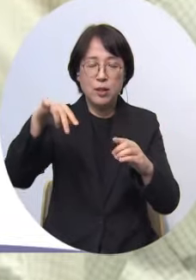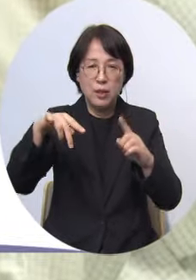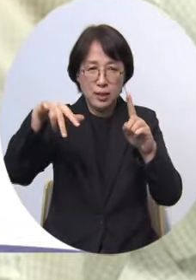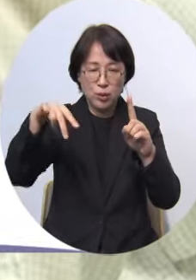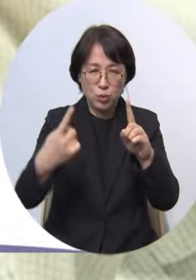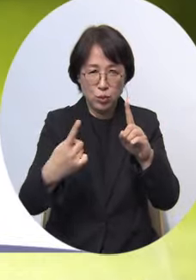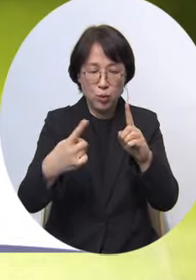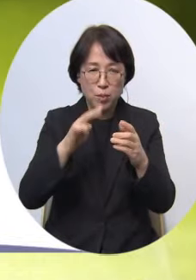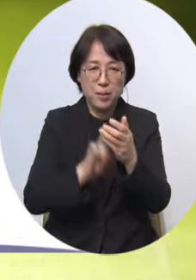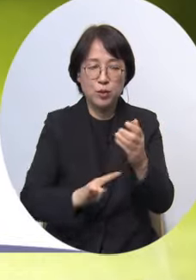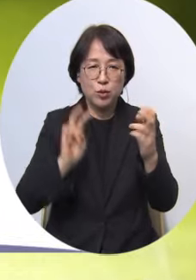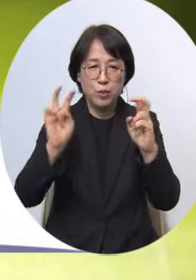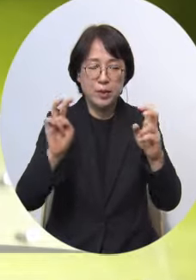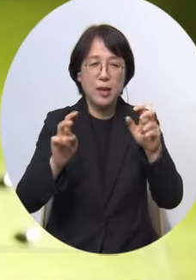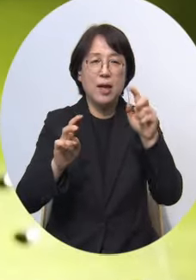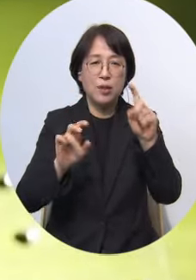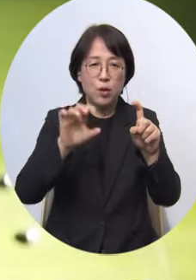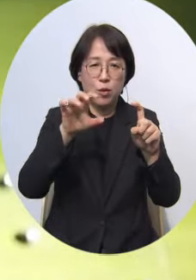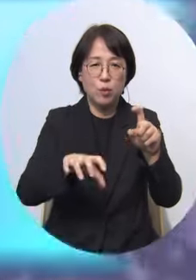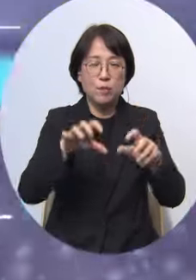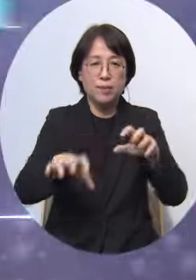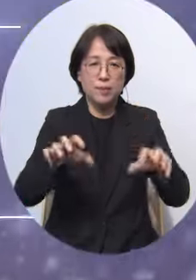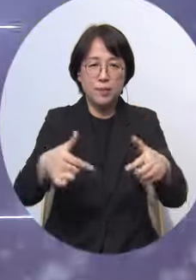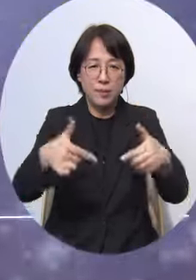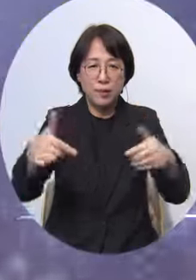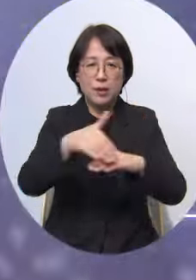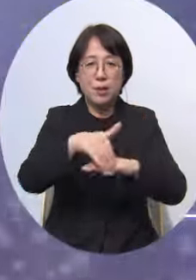기업도 10곳까지 늘리기로 했습니다.